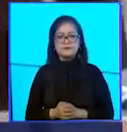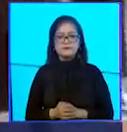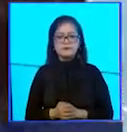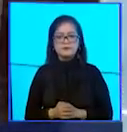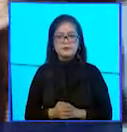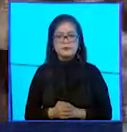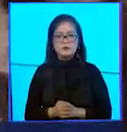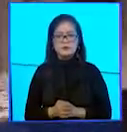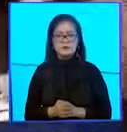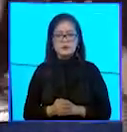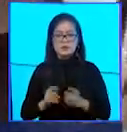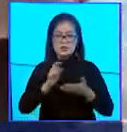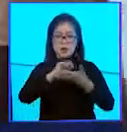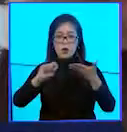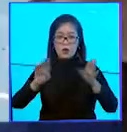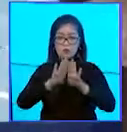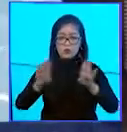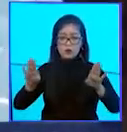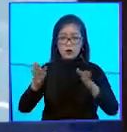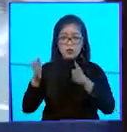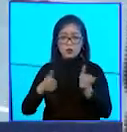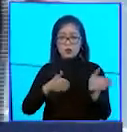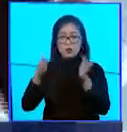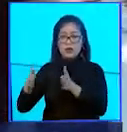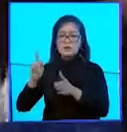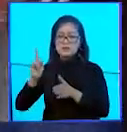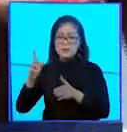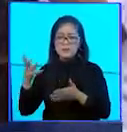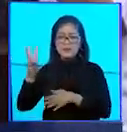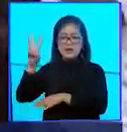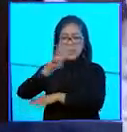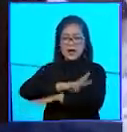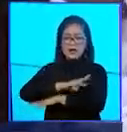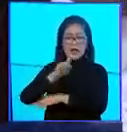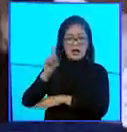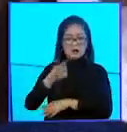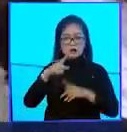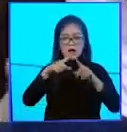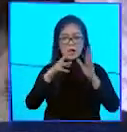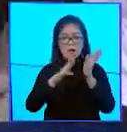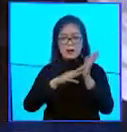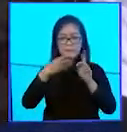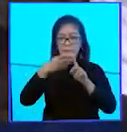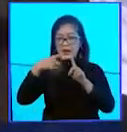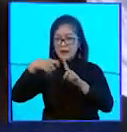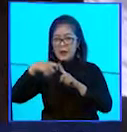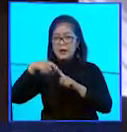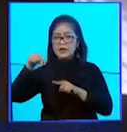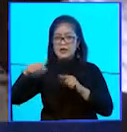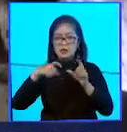Pembukaan sekolah sempat tertunda selama 3 hari lantaran adanya asesmen nasional berbasis komputer ANBK di tingkat sekolah menengah atas atau